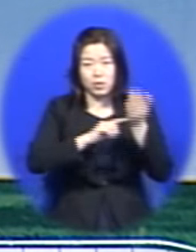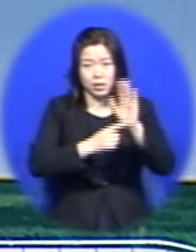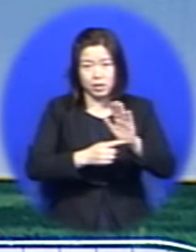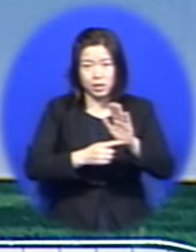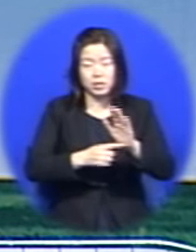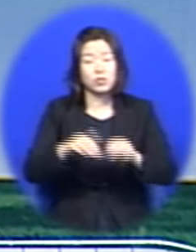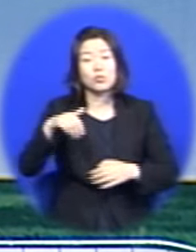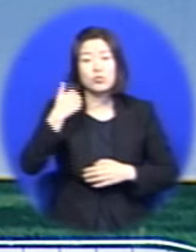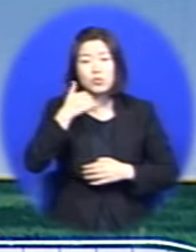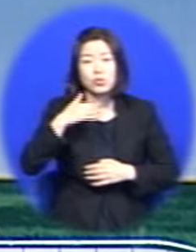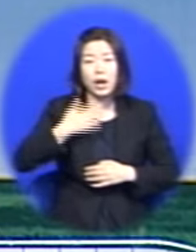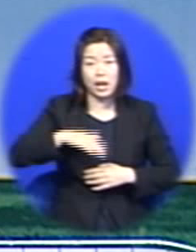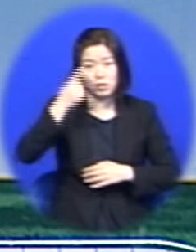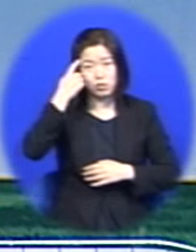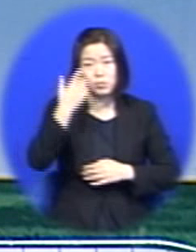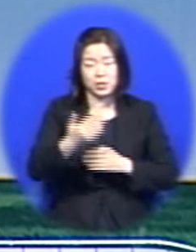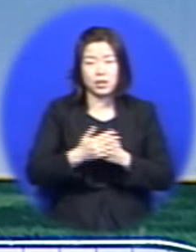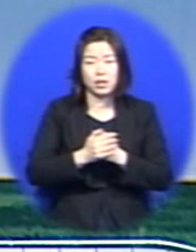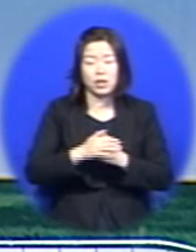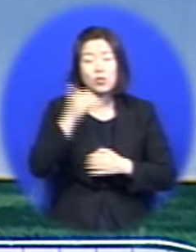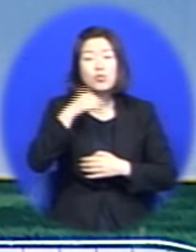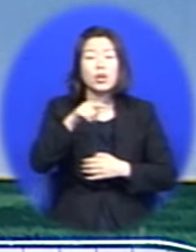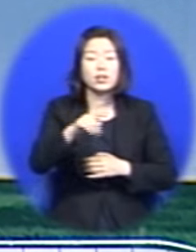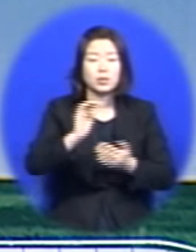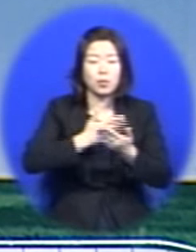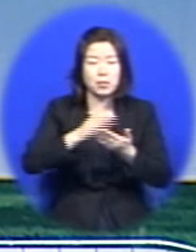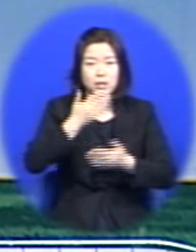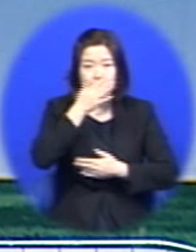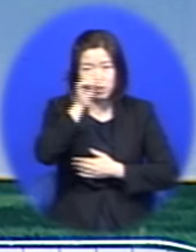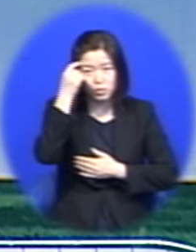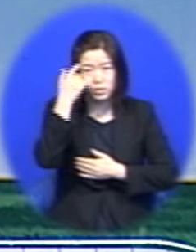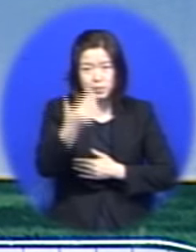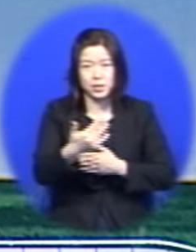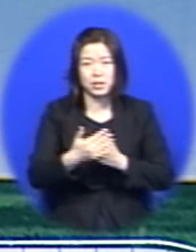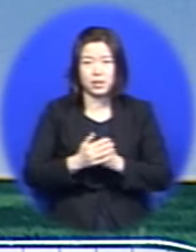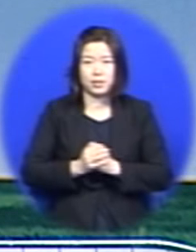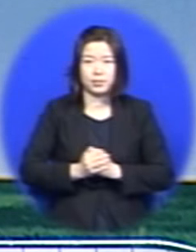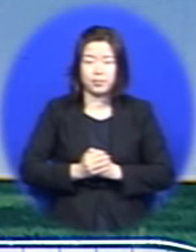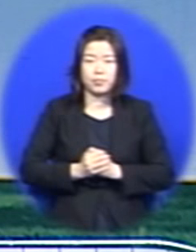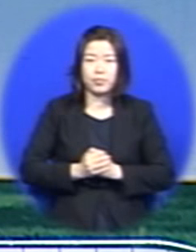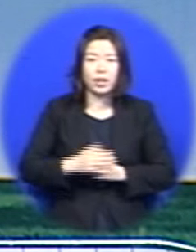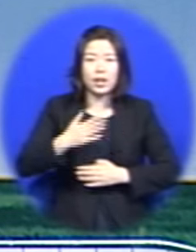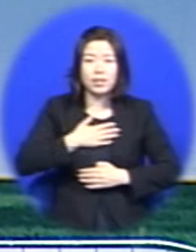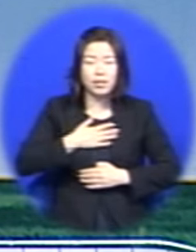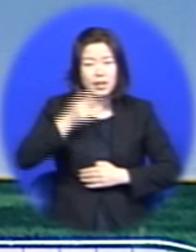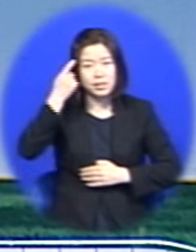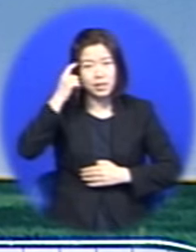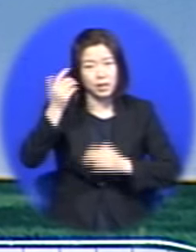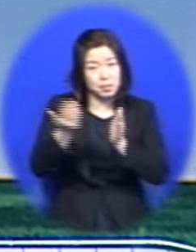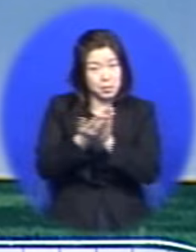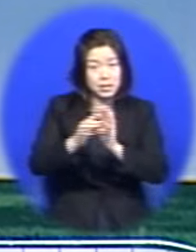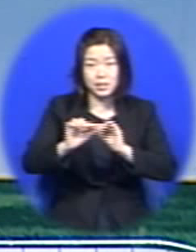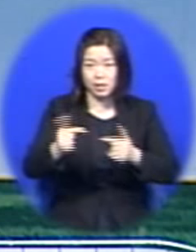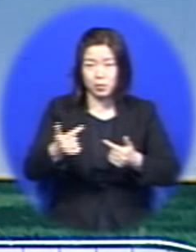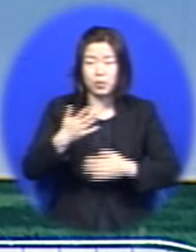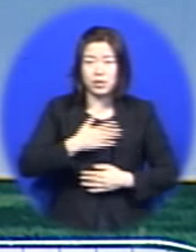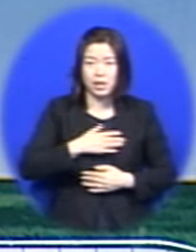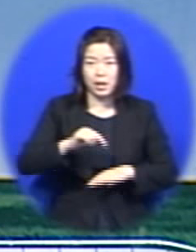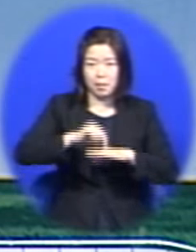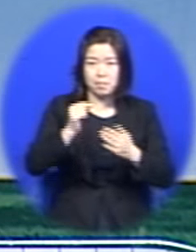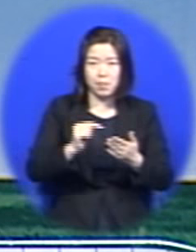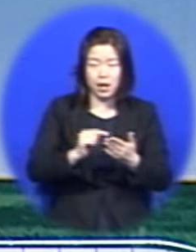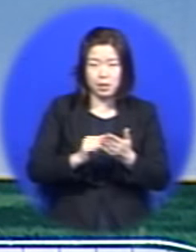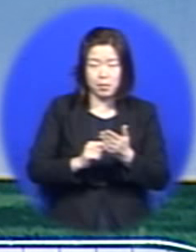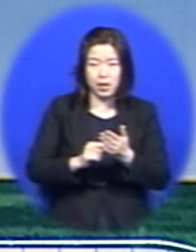알겠어요? 누가 그것을 판단할 수 있겠어요? 내 생각에 안 맞고 내 마음에